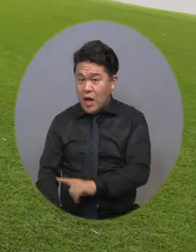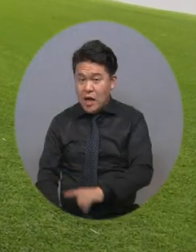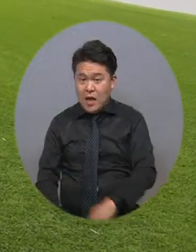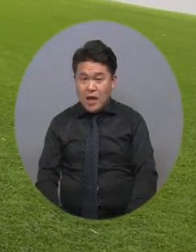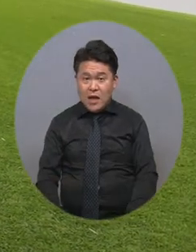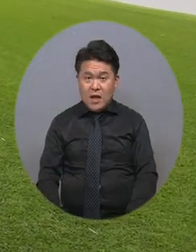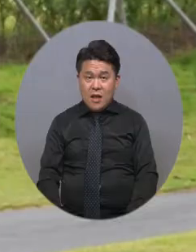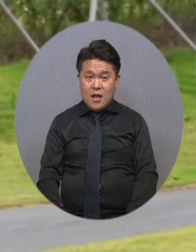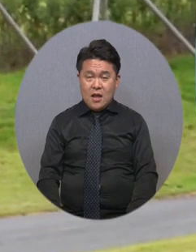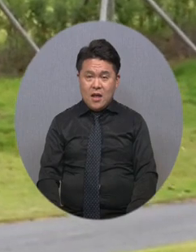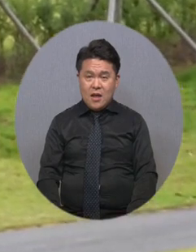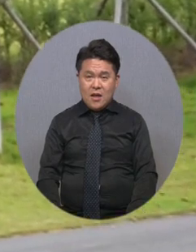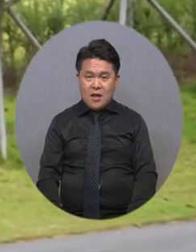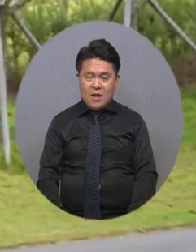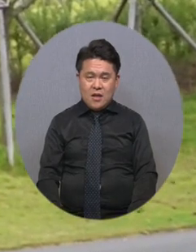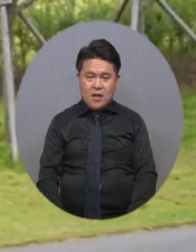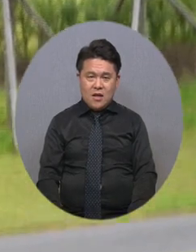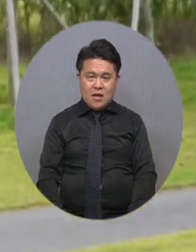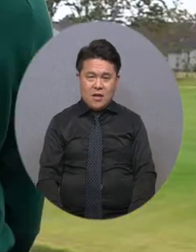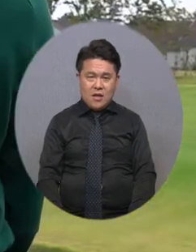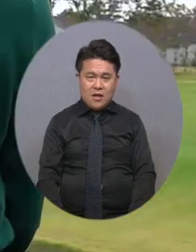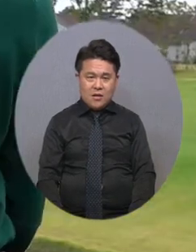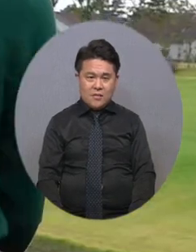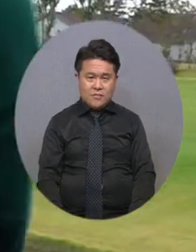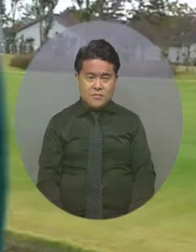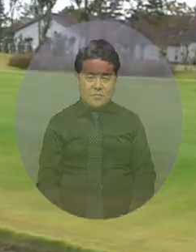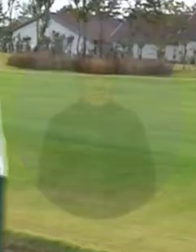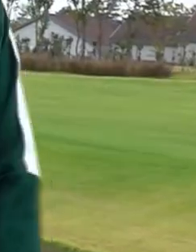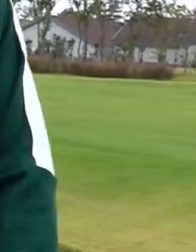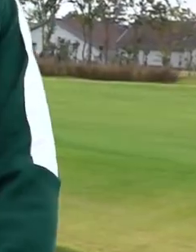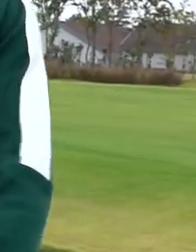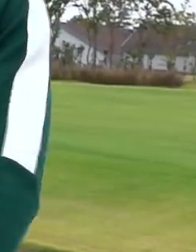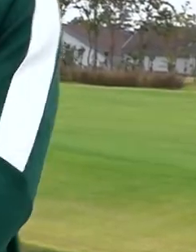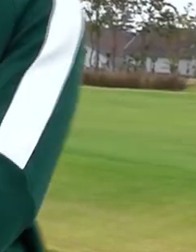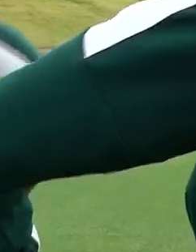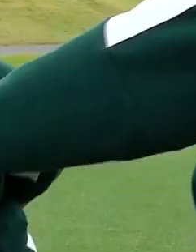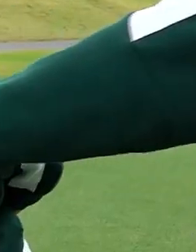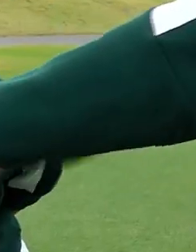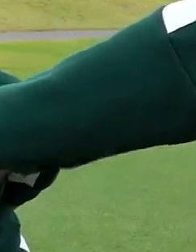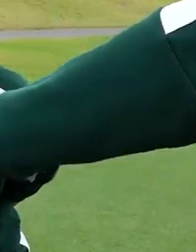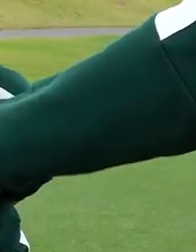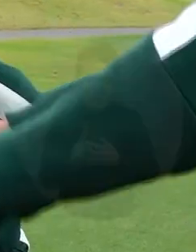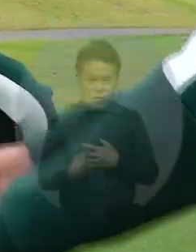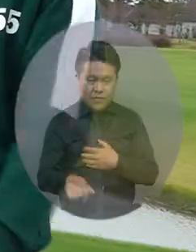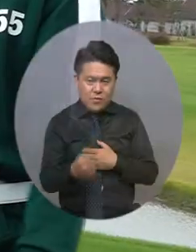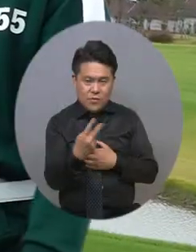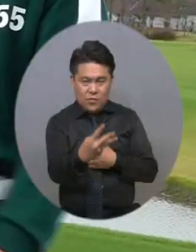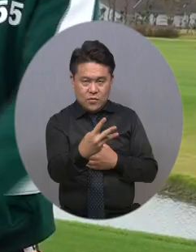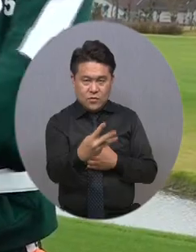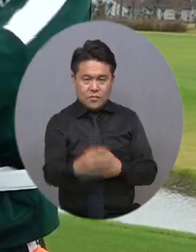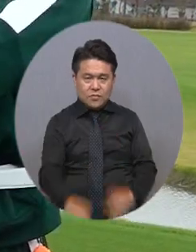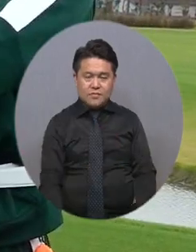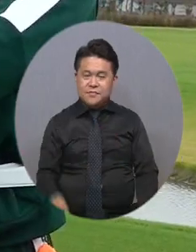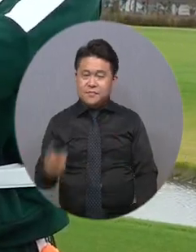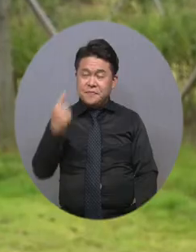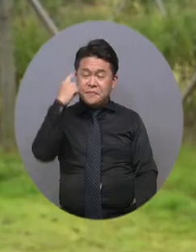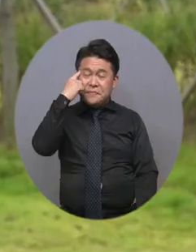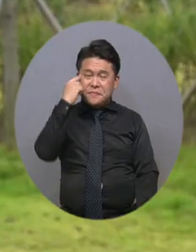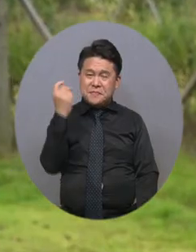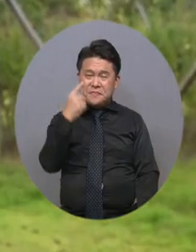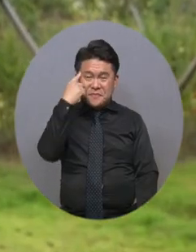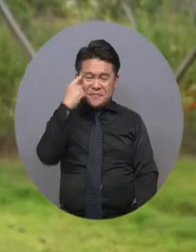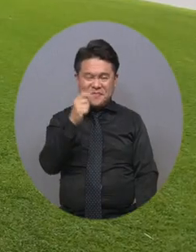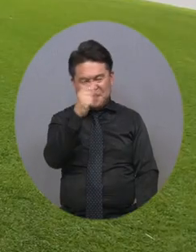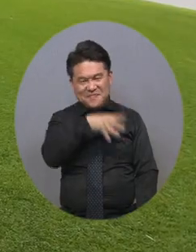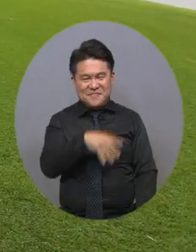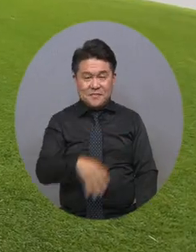다 보인다. 스트레스인가? 어떻게 알았지? 헐. 잘 생각해봐. 그냥